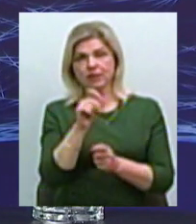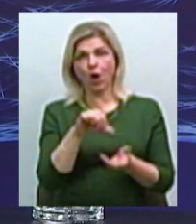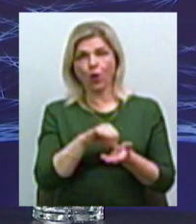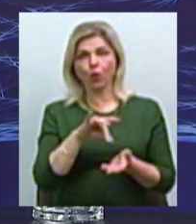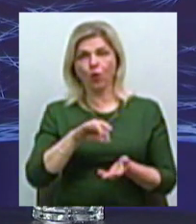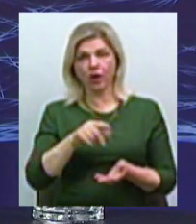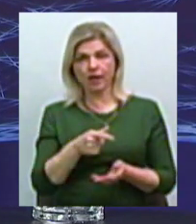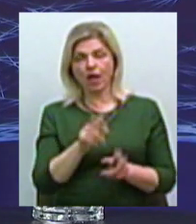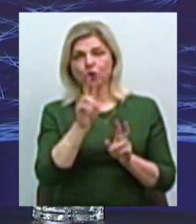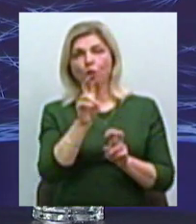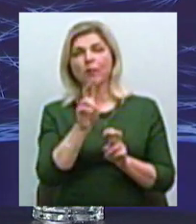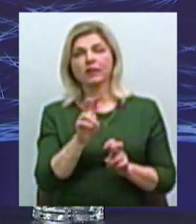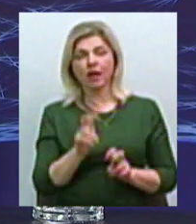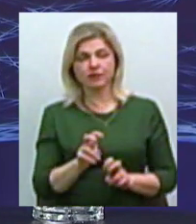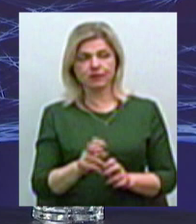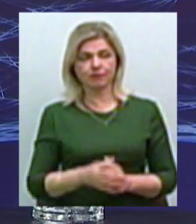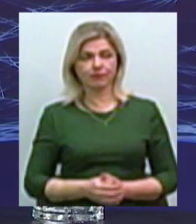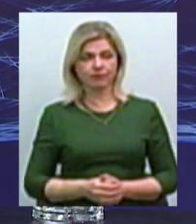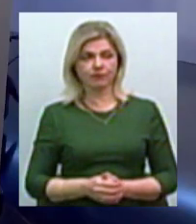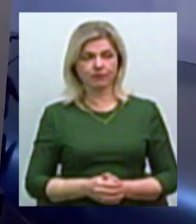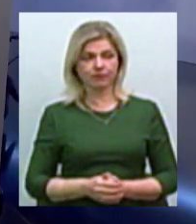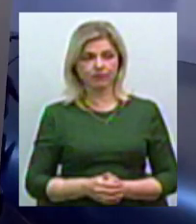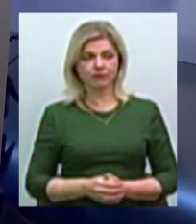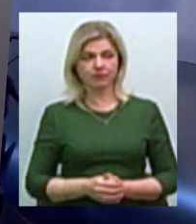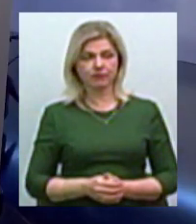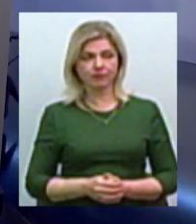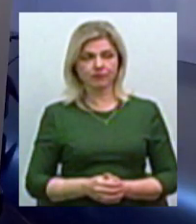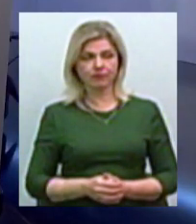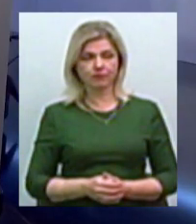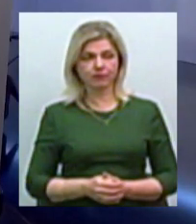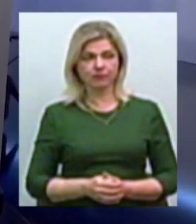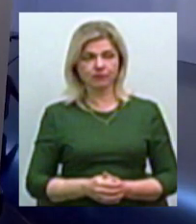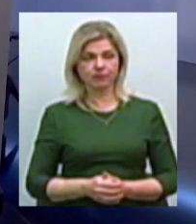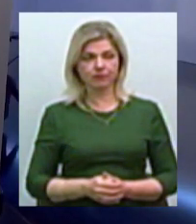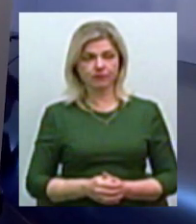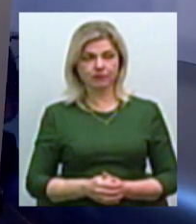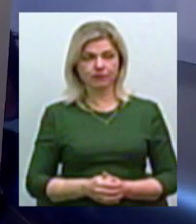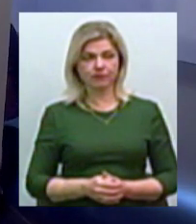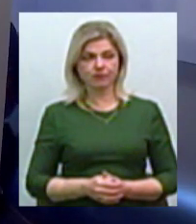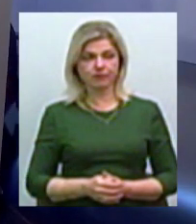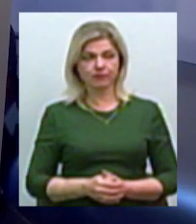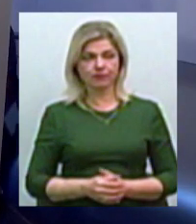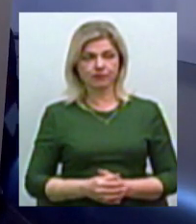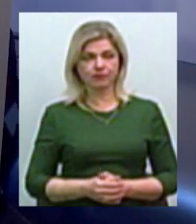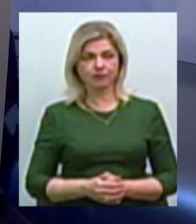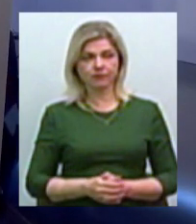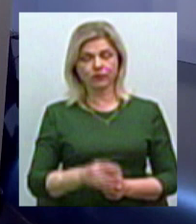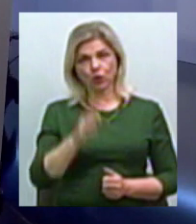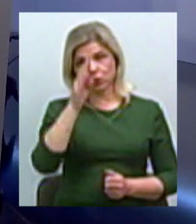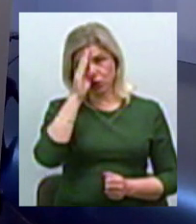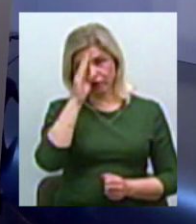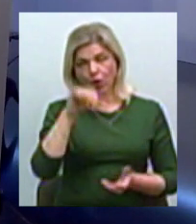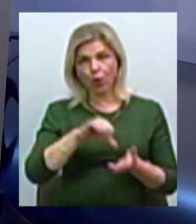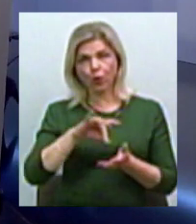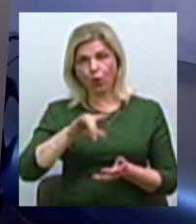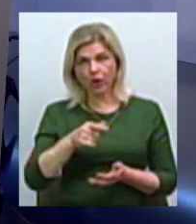були номінації у нас. Були... Краща чоловіча роль. Добавляй. Краще, я допомагаю. Давайте. Краща чоловіча роль, краща жіноча